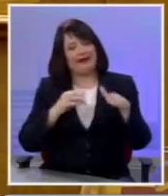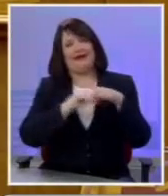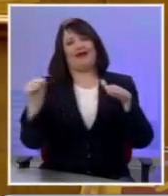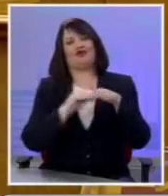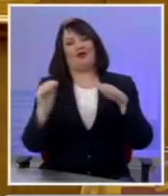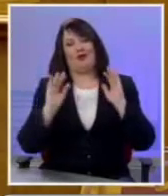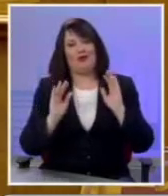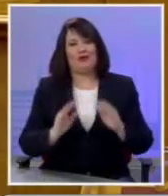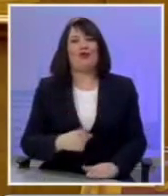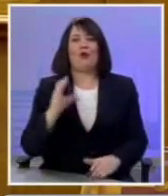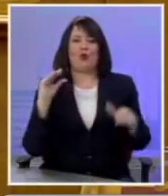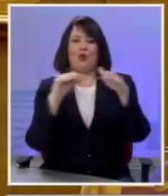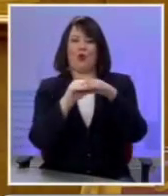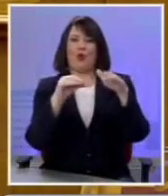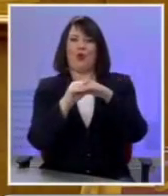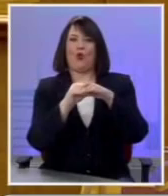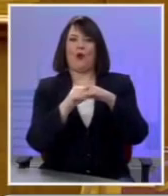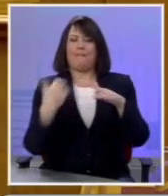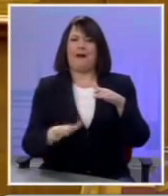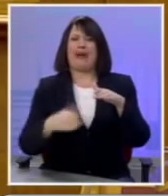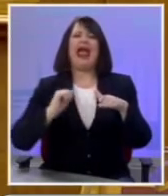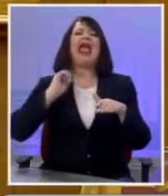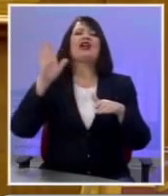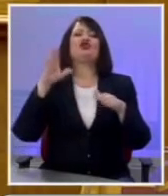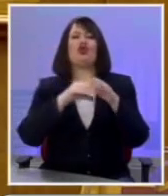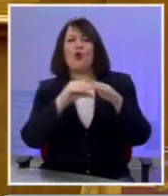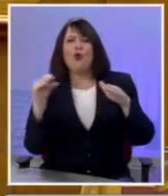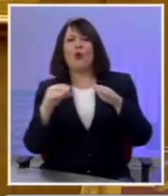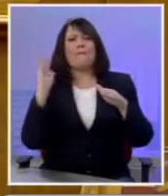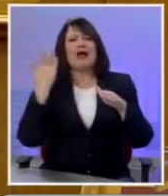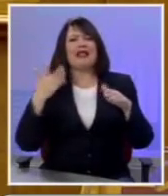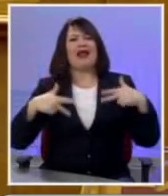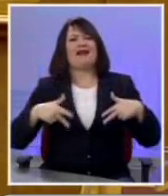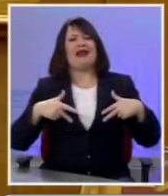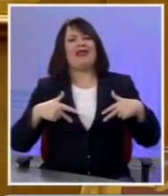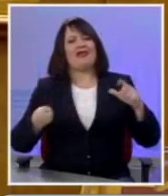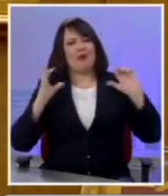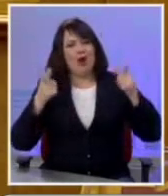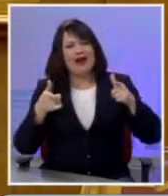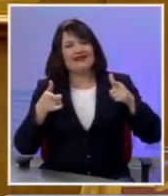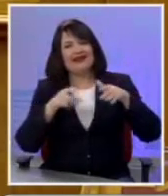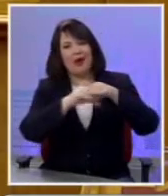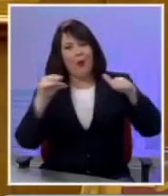που οι μεγαλοκαταθέτες είχαν βγάλει ήδη επί των ημερών σας τα λεφτά τους στο εξωτερικό.